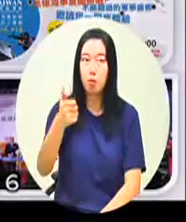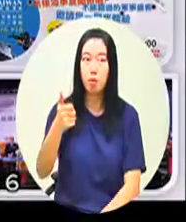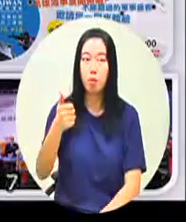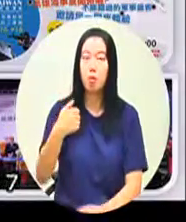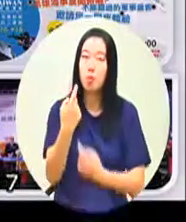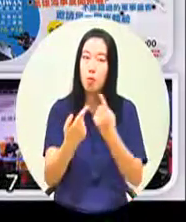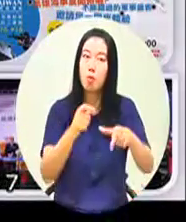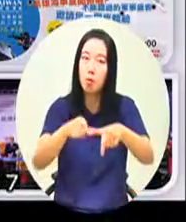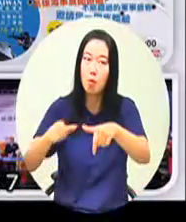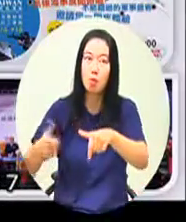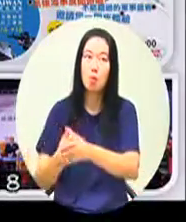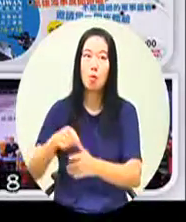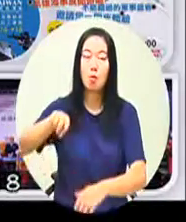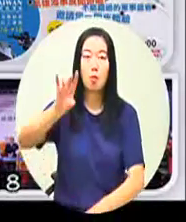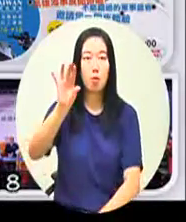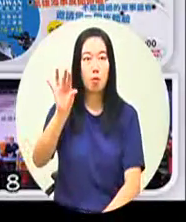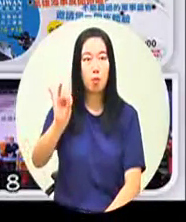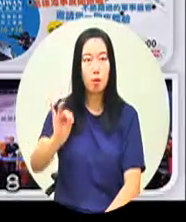有165家。